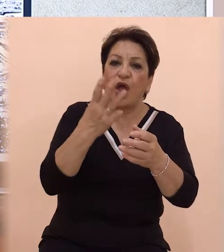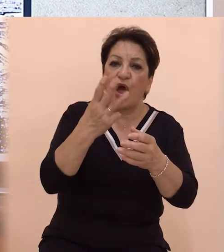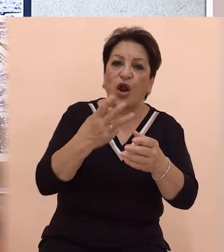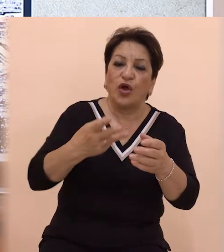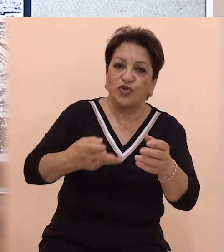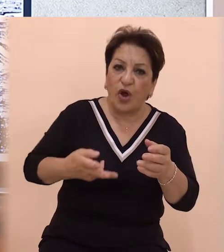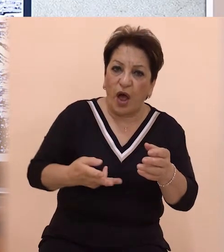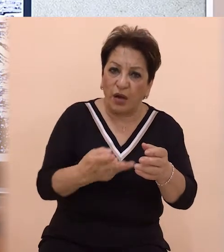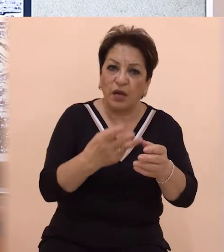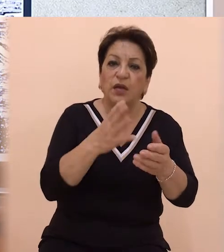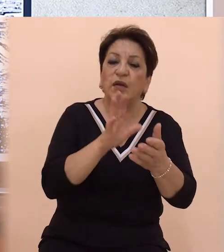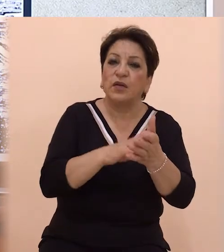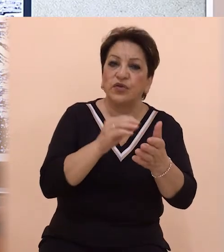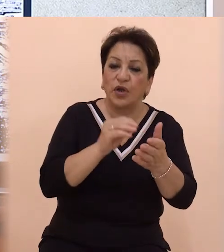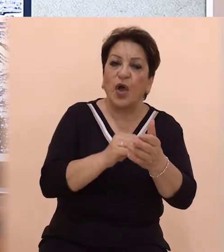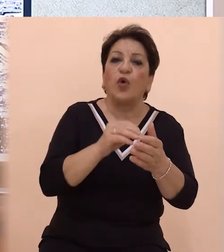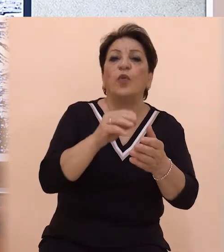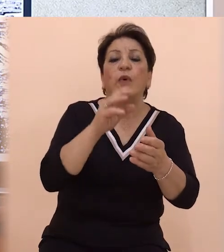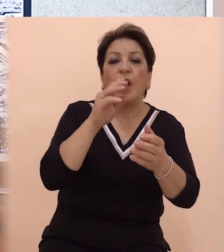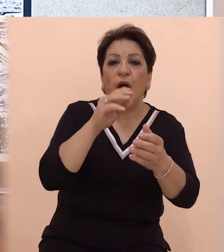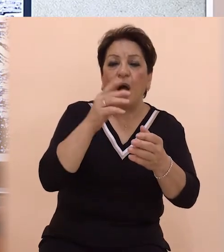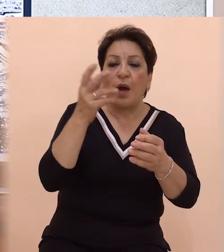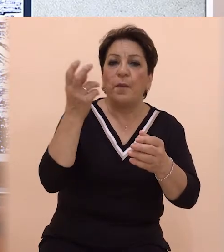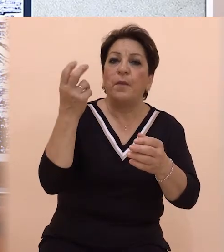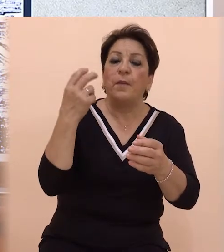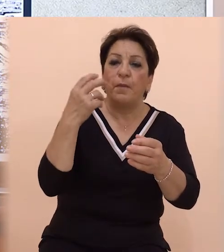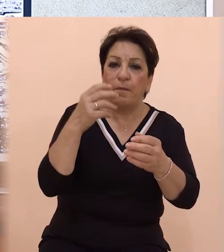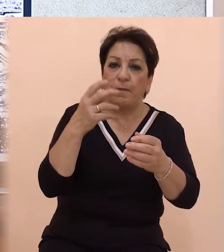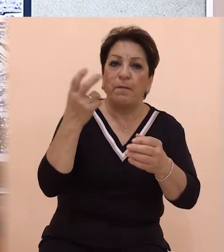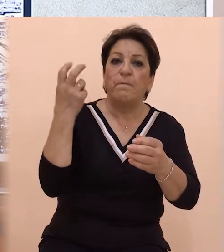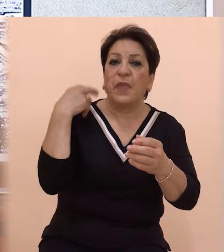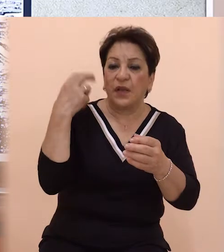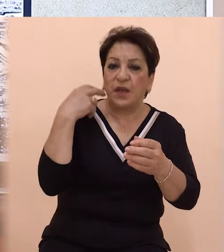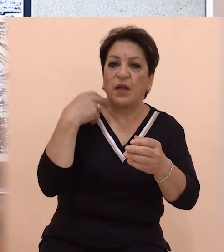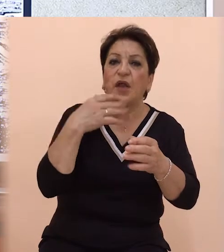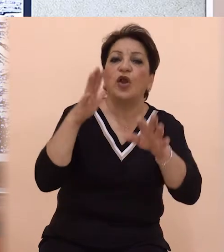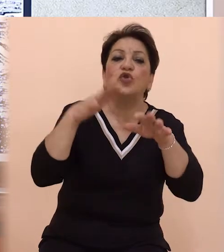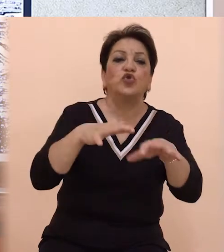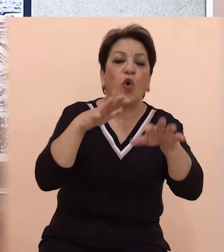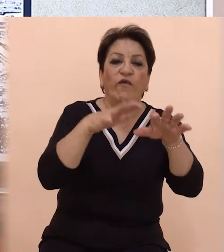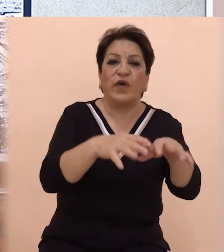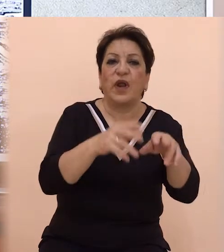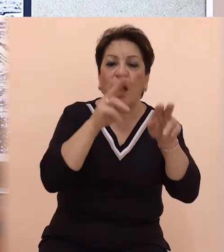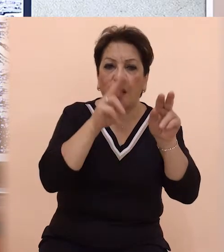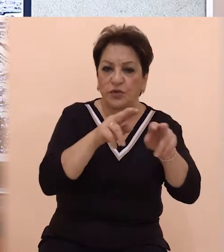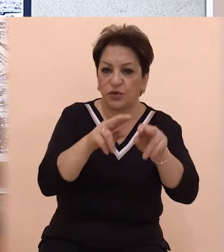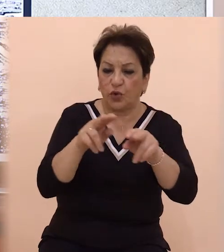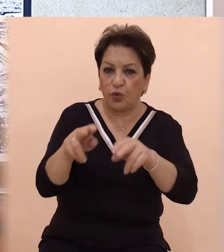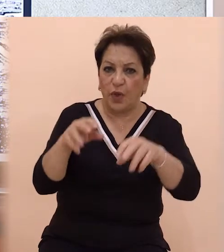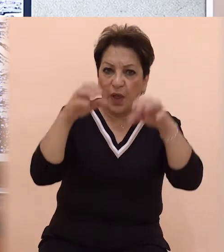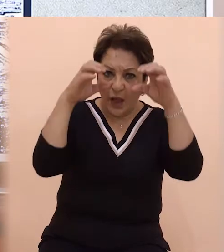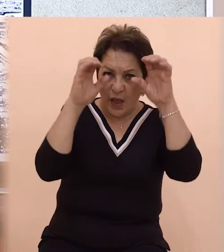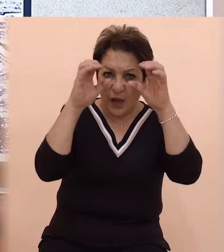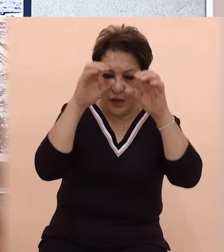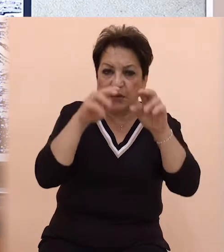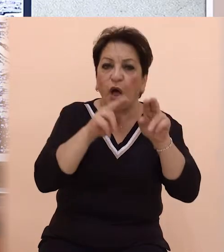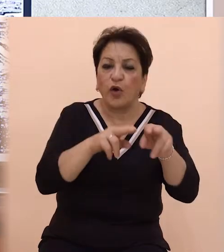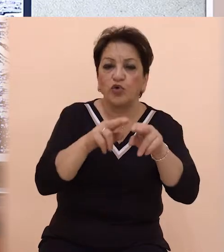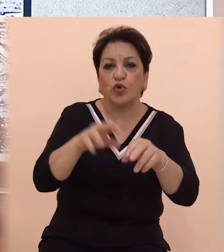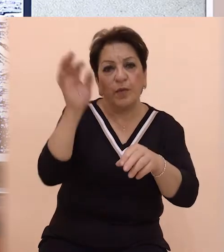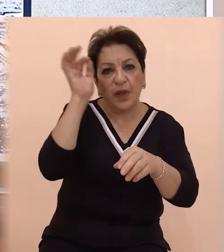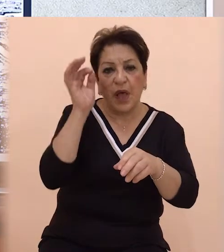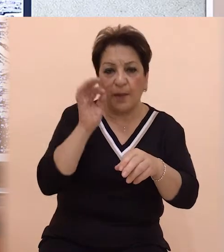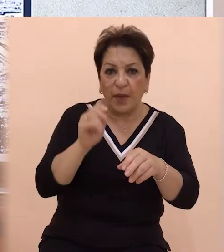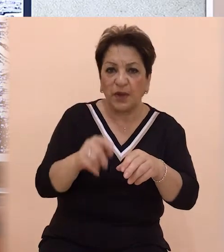բրիտանյան ուներ մեծ ազդեցություն ծովերի վրա մեծ հսկողություն։ Հերադիտակով հսկում էր գերմանյային,